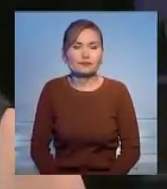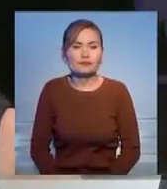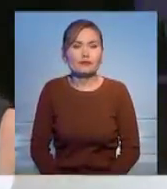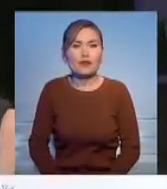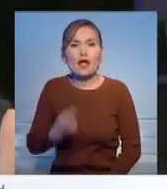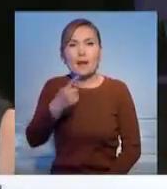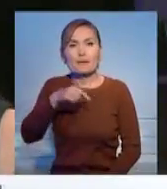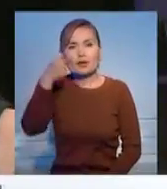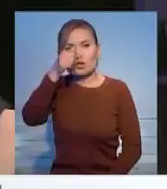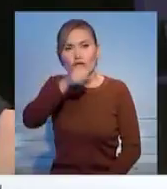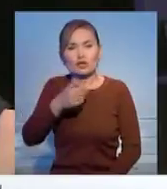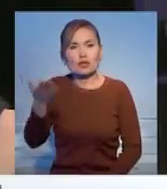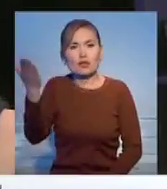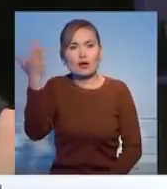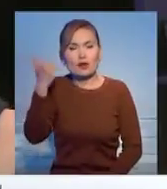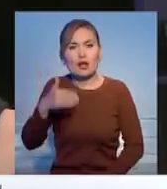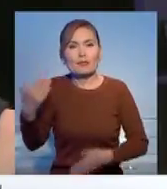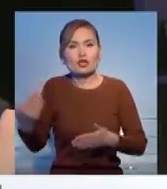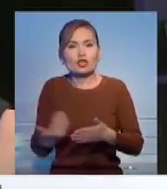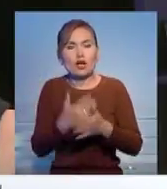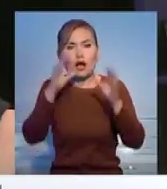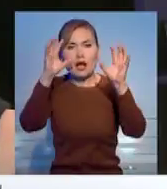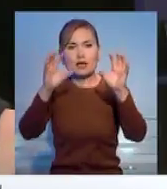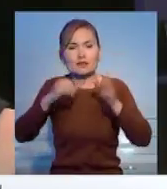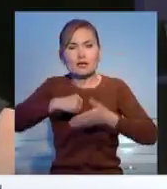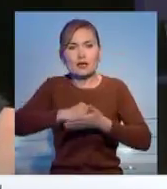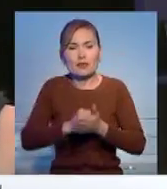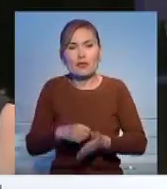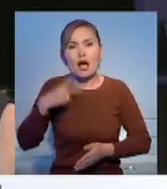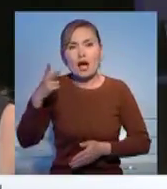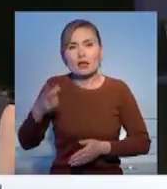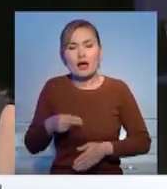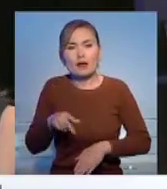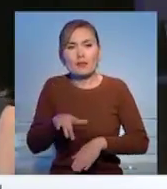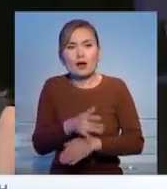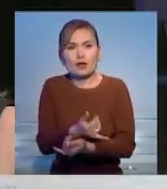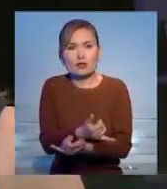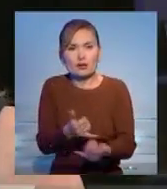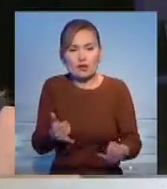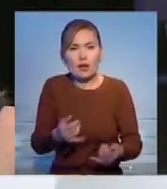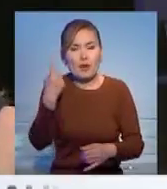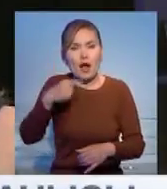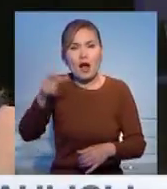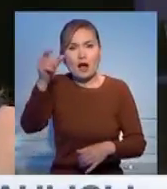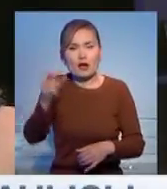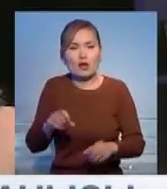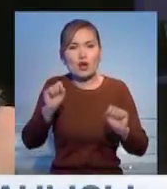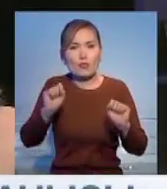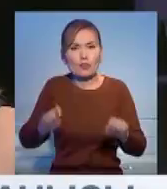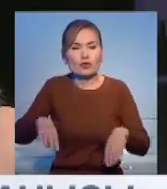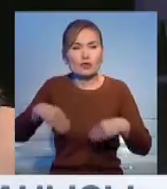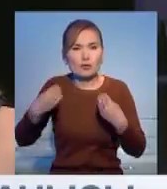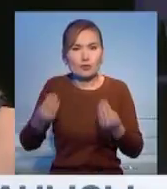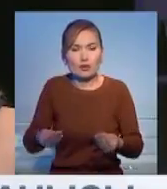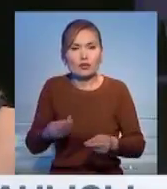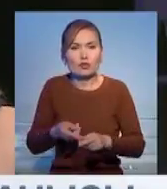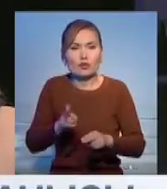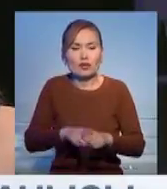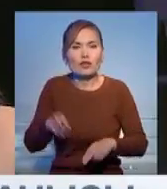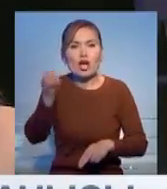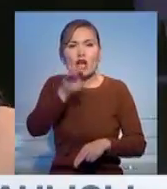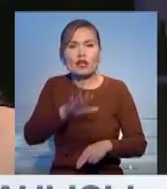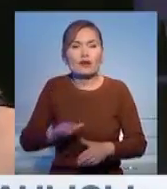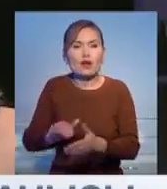Бір жыл бұрын стартап виза туралы заң қабылданды. Бұл Латвияда қызметін бастағысы келетін авторларға мүмкіндік береді. Тіпті олар